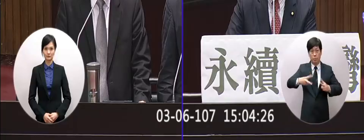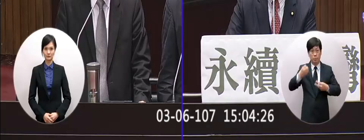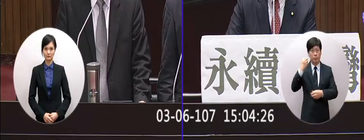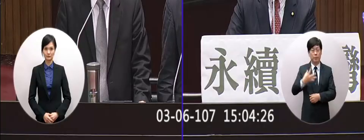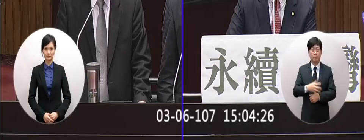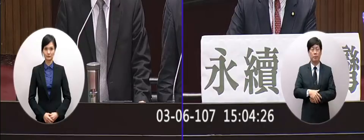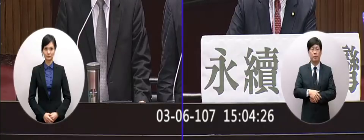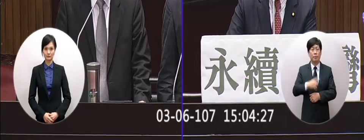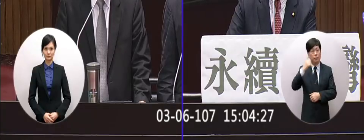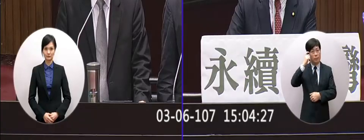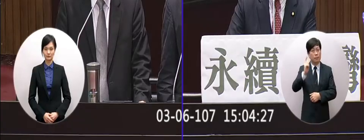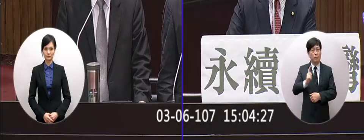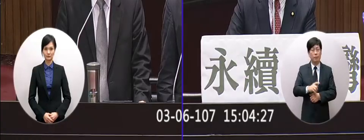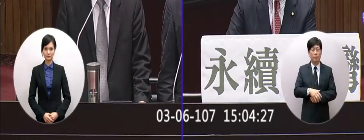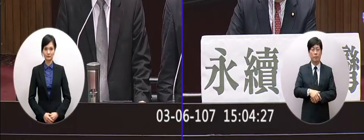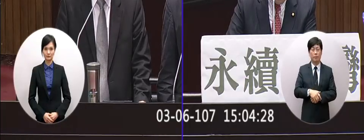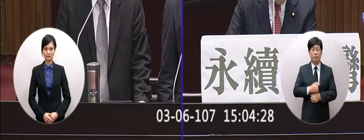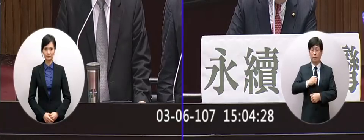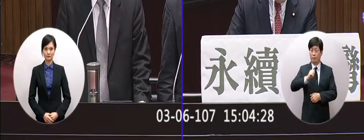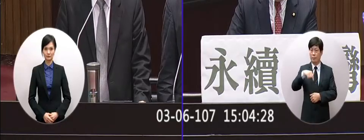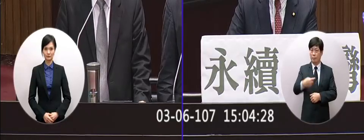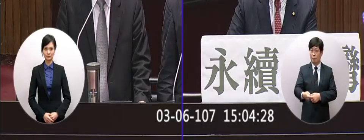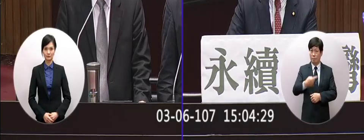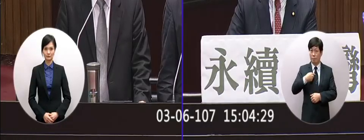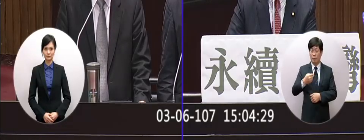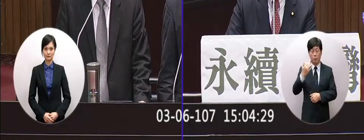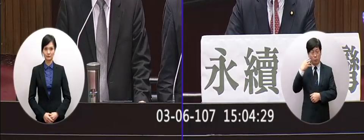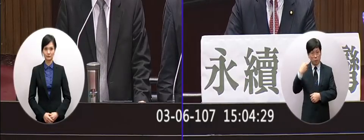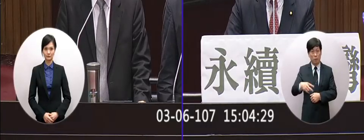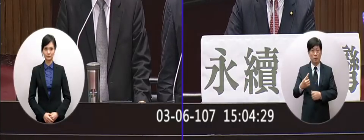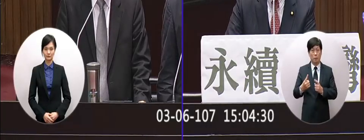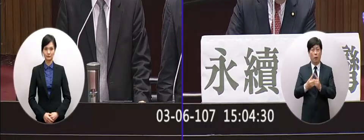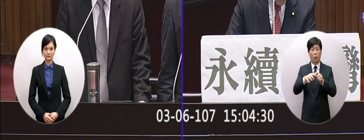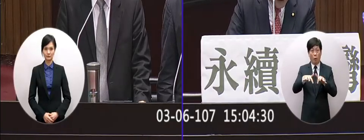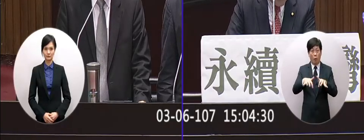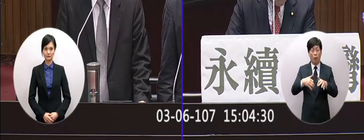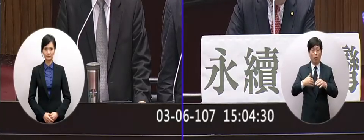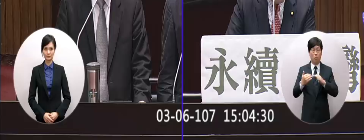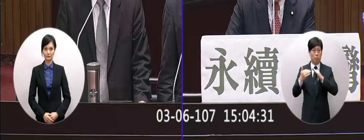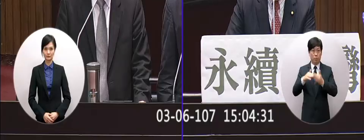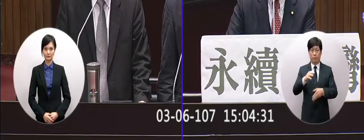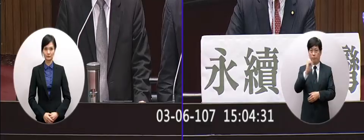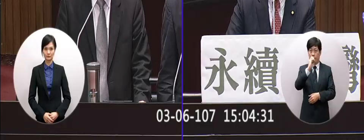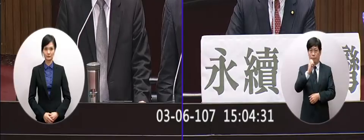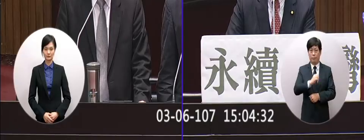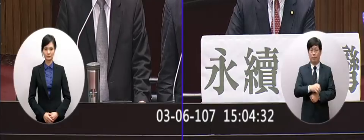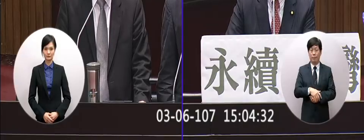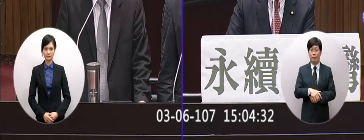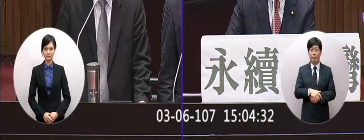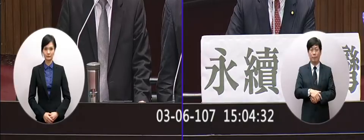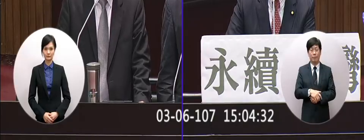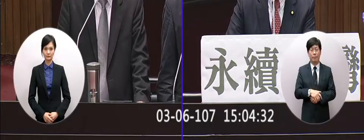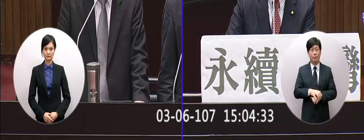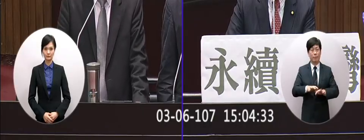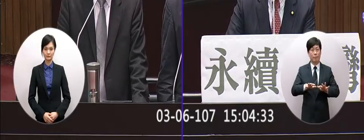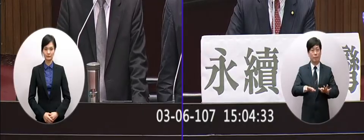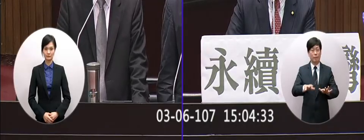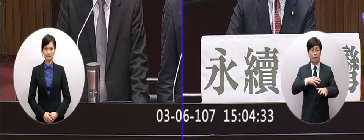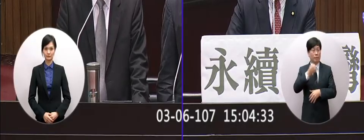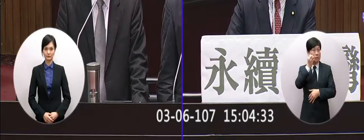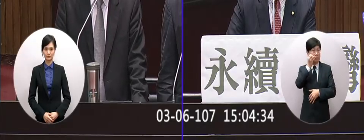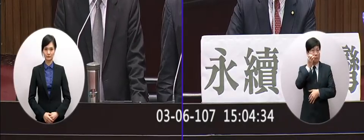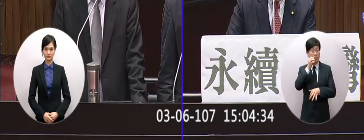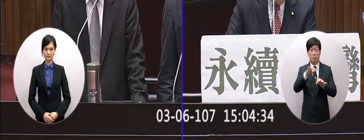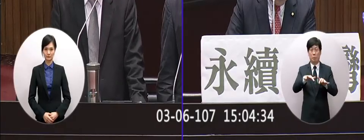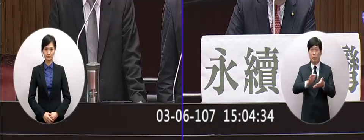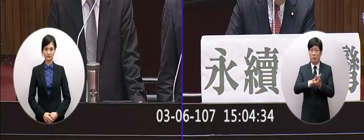建，也就是希望说下一次的地震来临的时候没有房屋倒塌。那当然在这一次的花莲